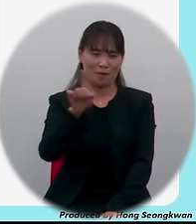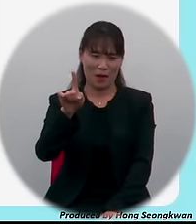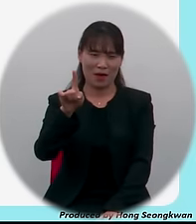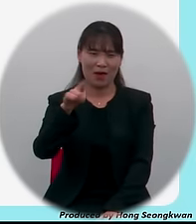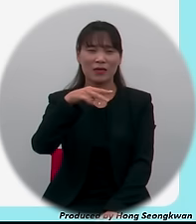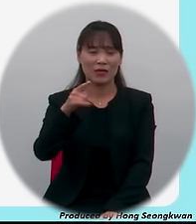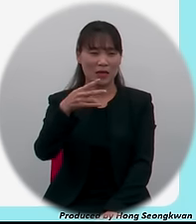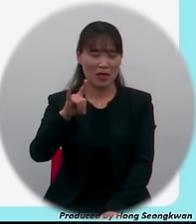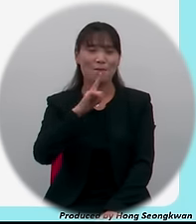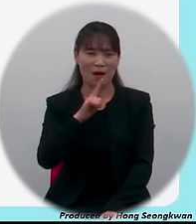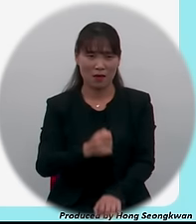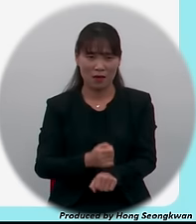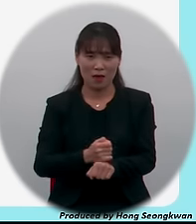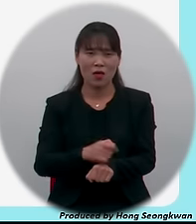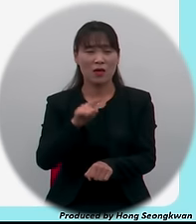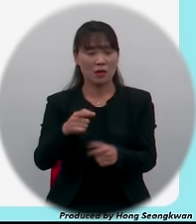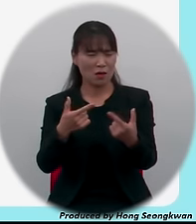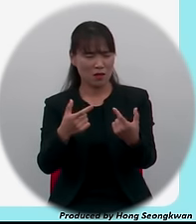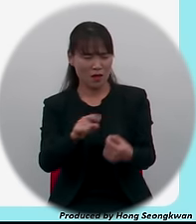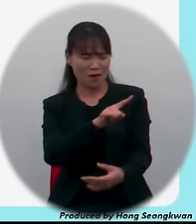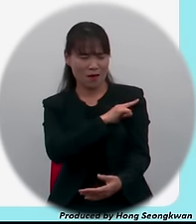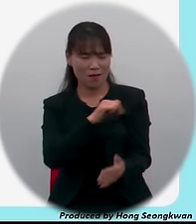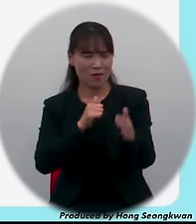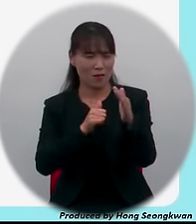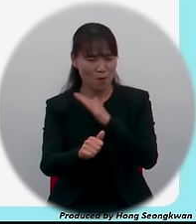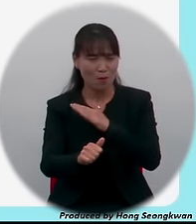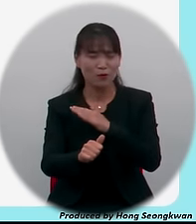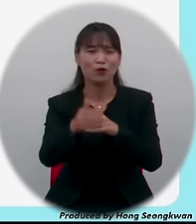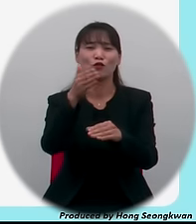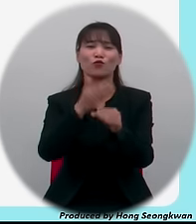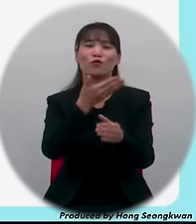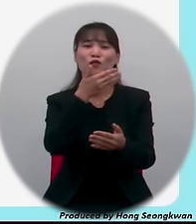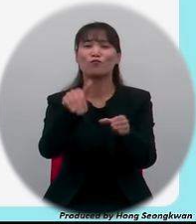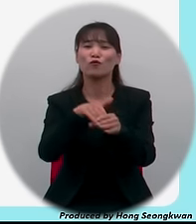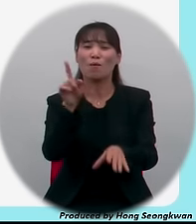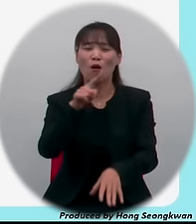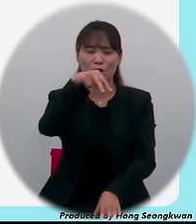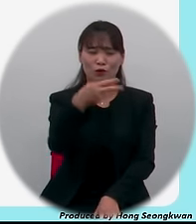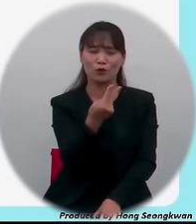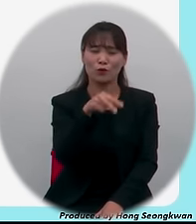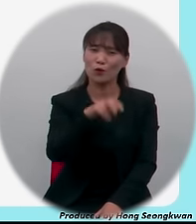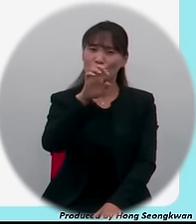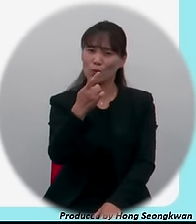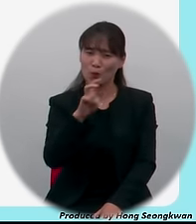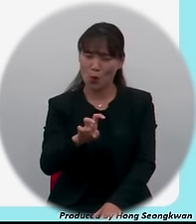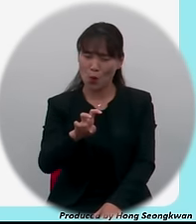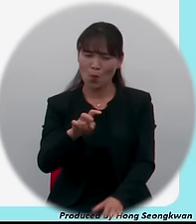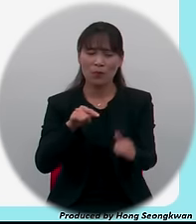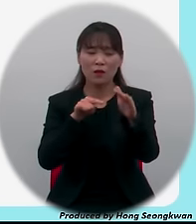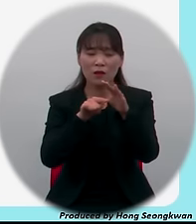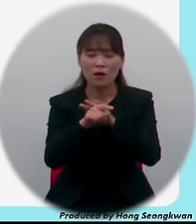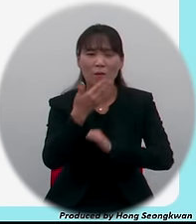표현합니다 이러한 잘파 세대의 가장 대표적인 핵심 문화가 요즘에 소폼이라고 할 수가 있는데요 흔히 말하는